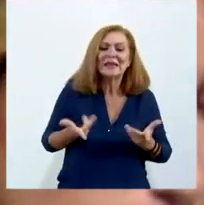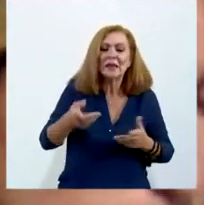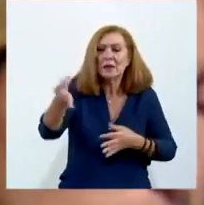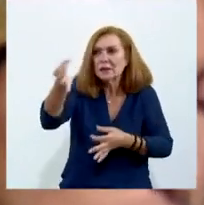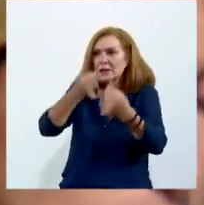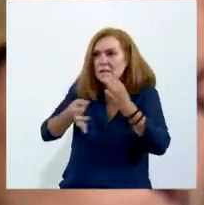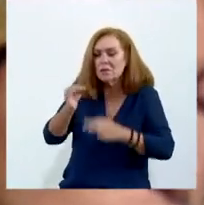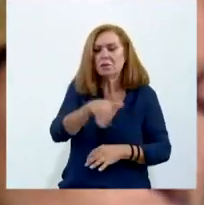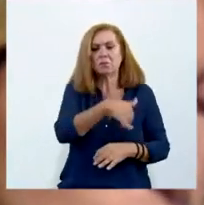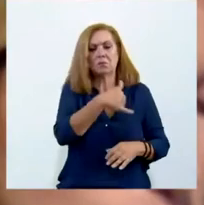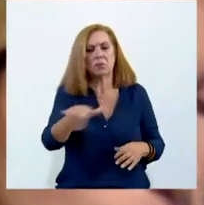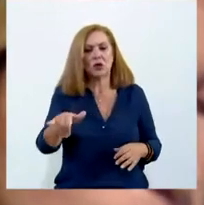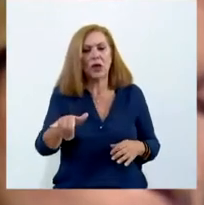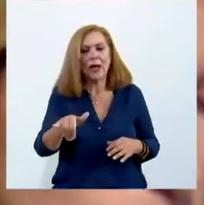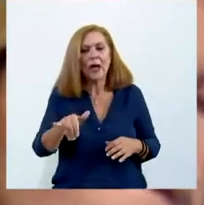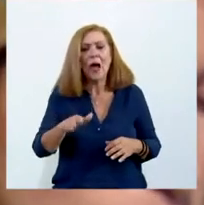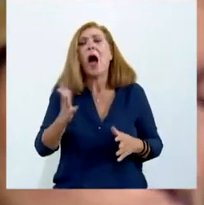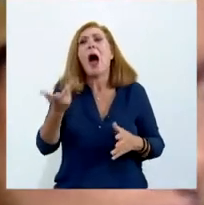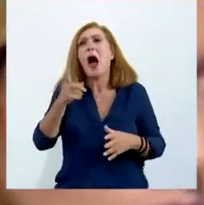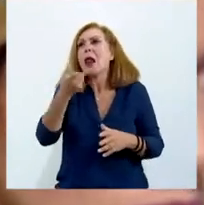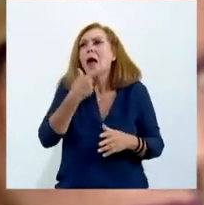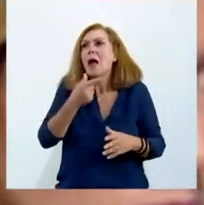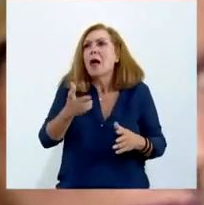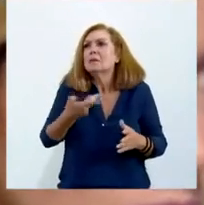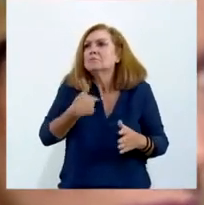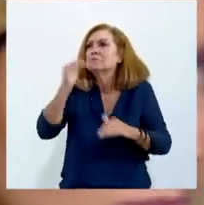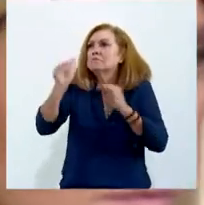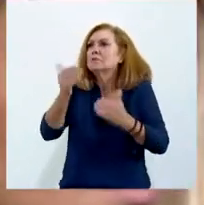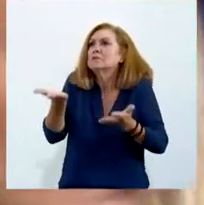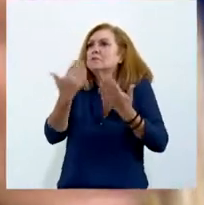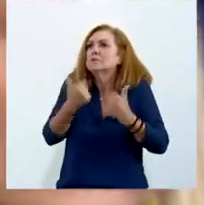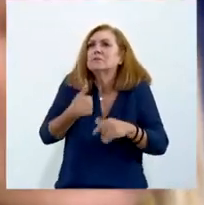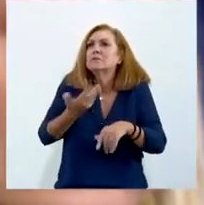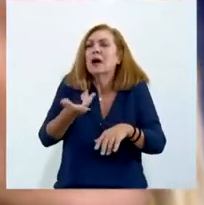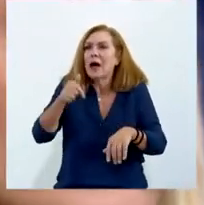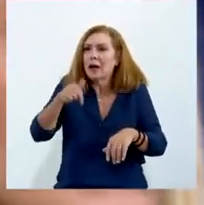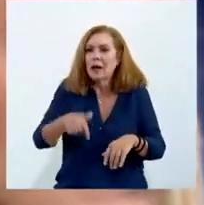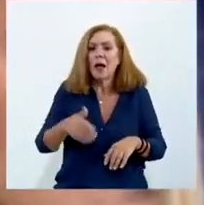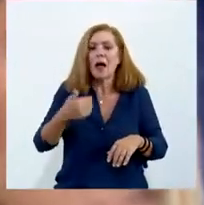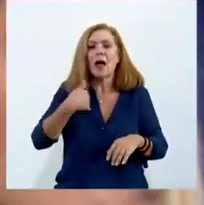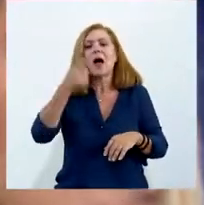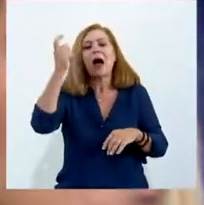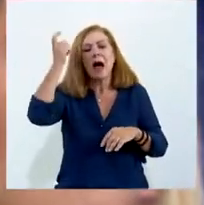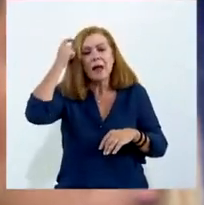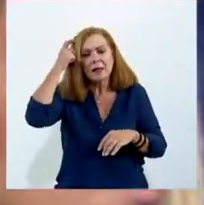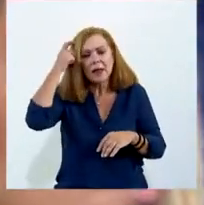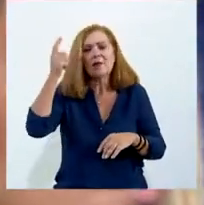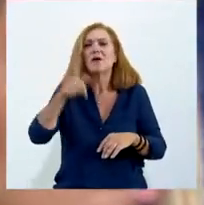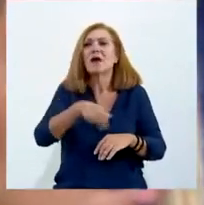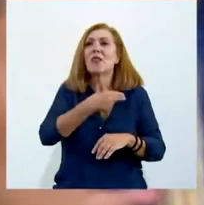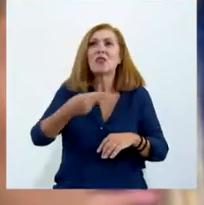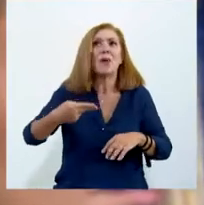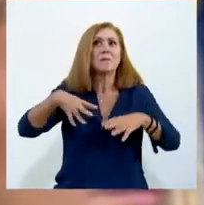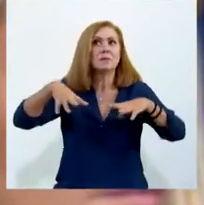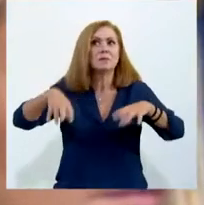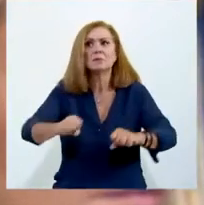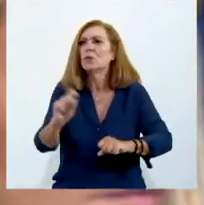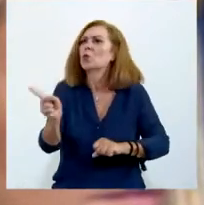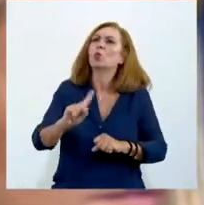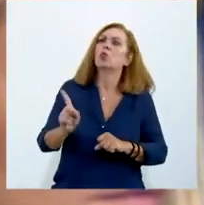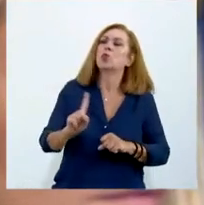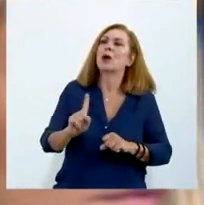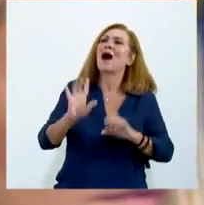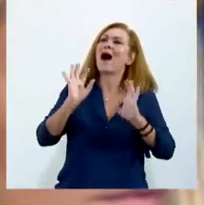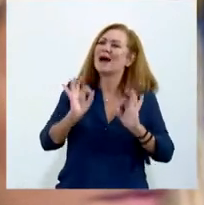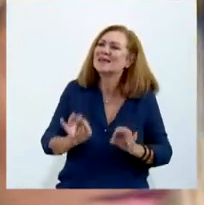διευκρινίσει ποτέ έκτοτε. Δεν είχατε και την ευκαιρία, άλλωστε. Καταλαβαίνω ότι δεν μιλάμε για ζητήματα κυριαρχίας, αλλά θέλετε να μας